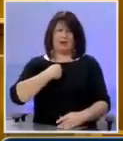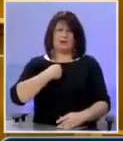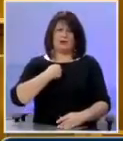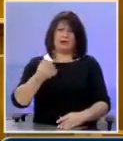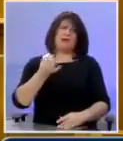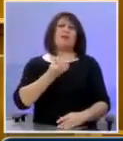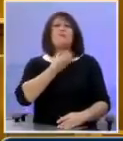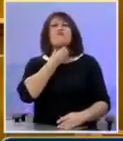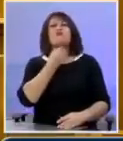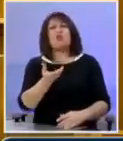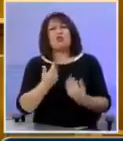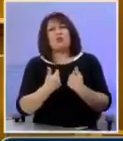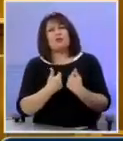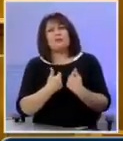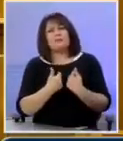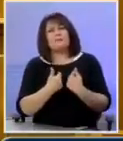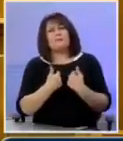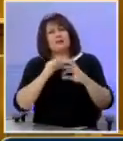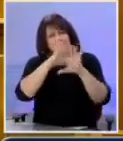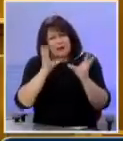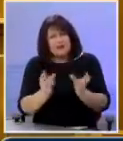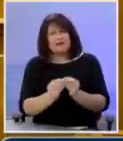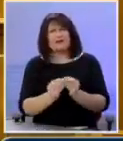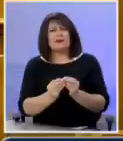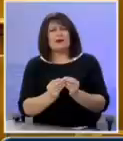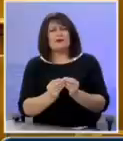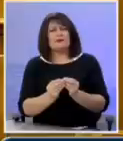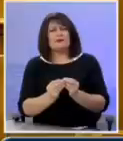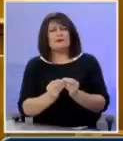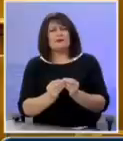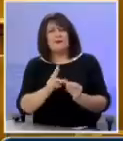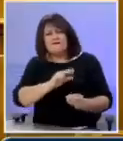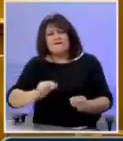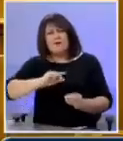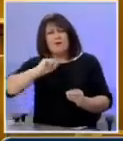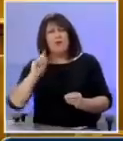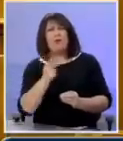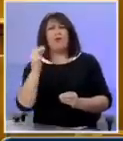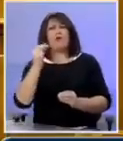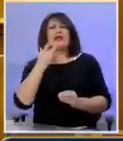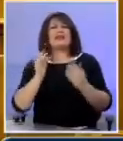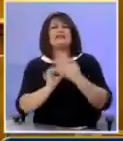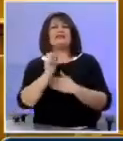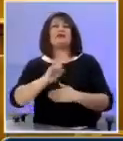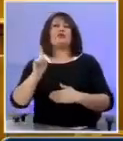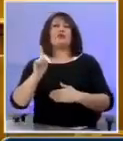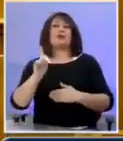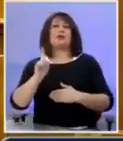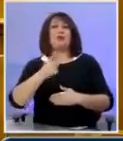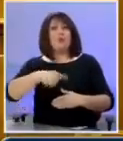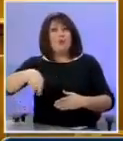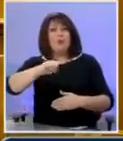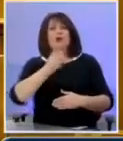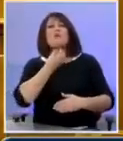μόνο ως προδότη αλλά εν συν όλο συλλήβδην όλους εκτός από τους χρυσαυγήτες ως προδότες